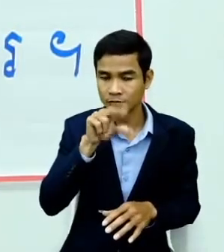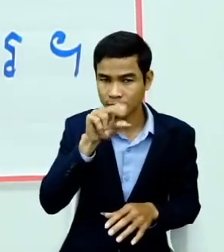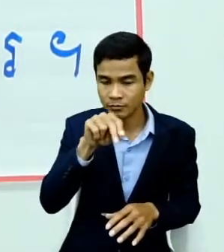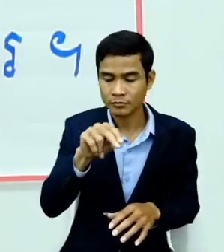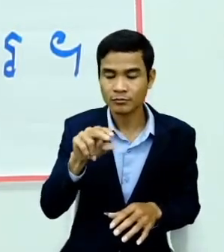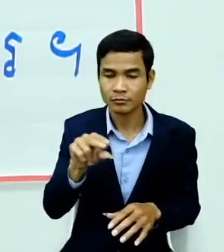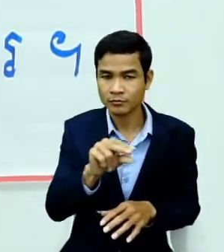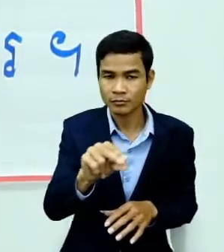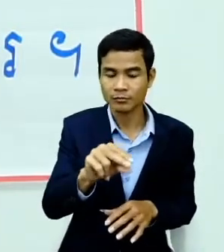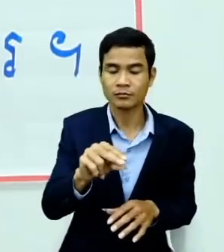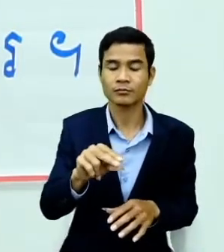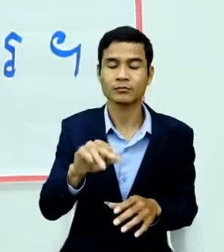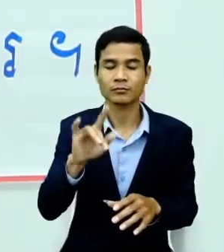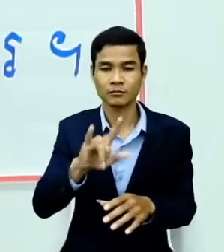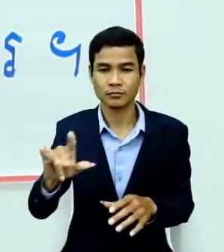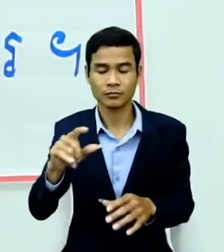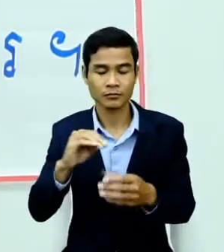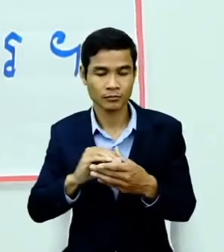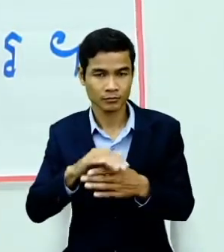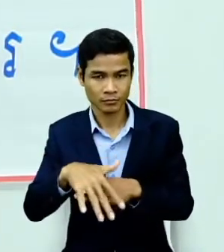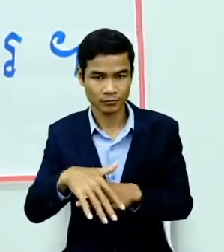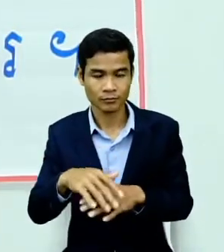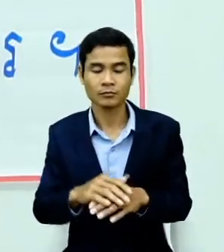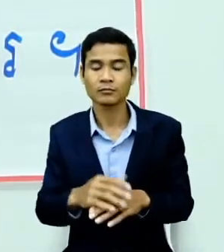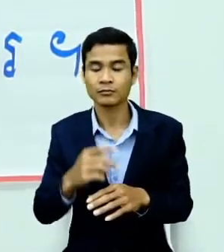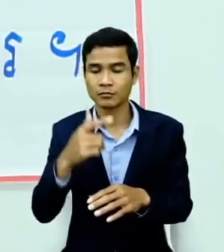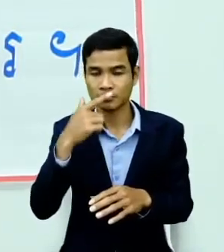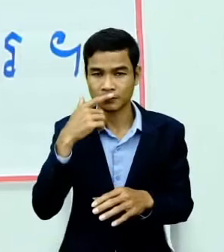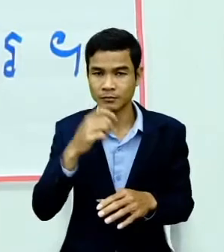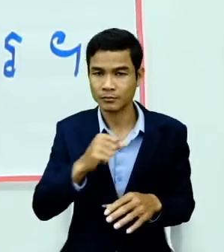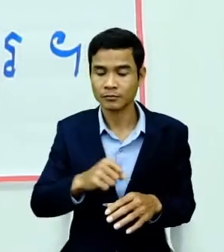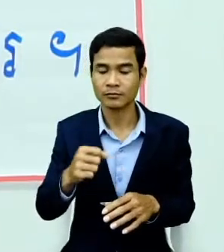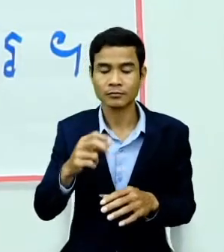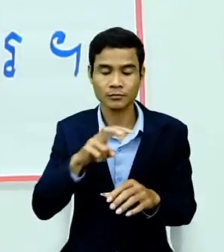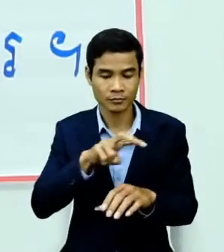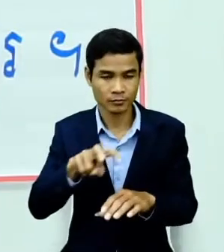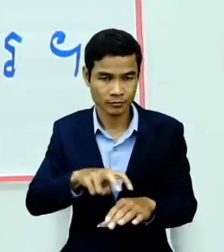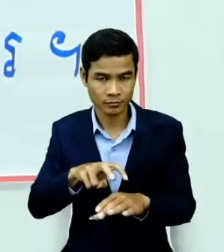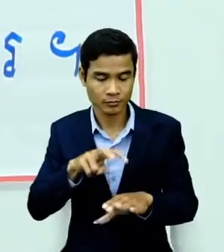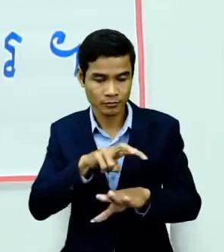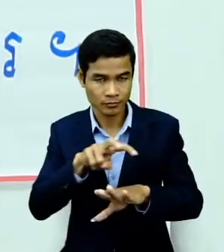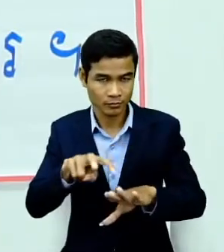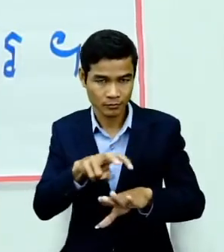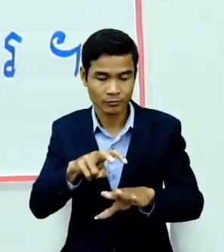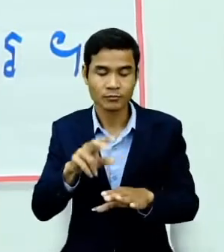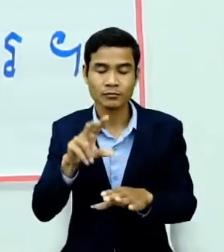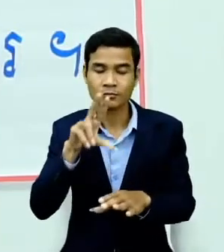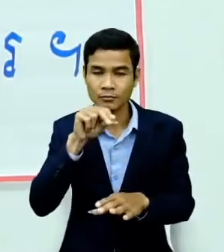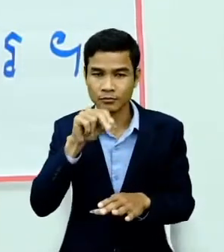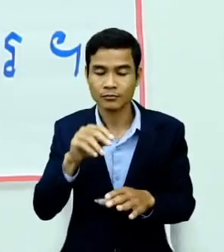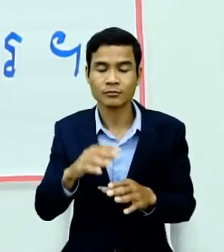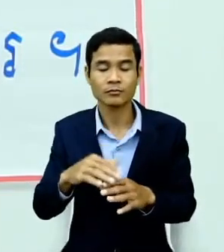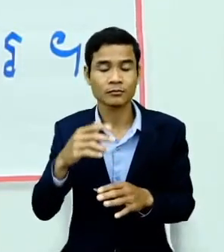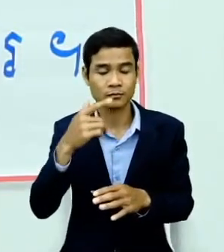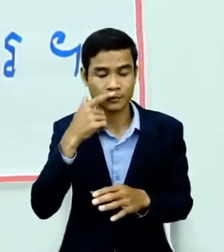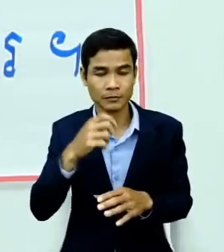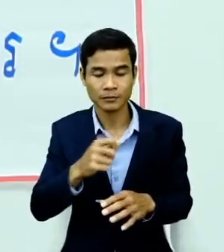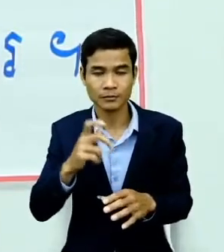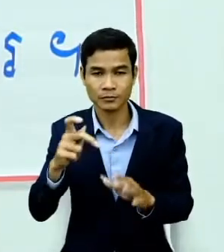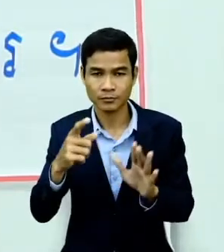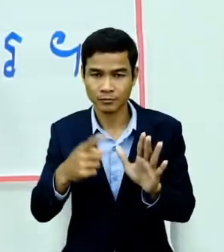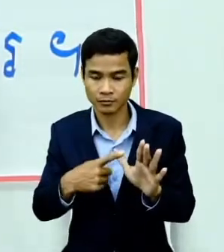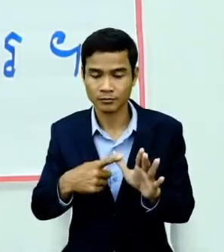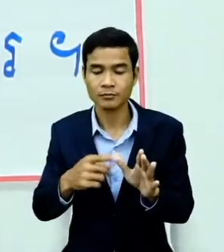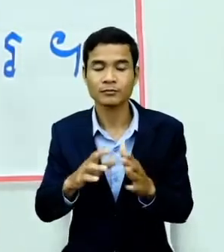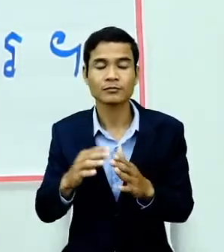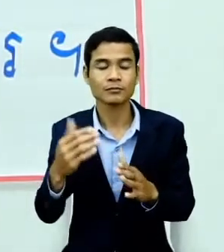ហៀតាគាថែទាតាគាថាទា